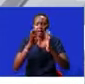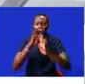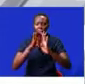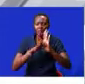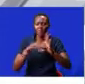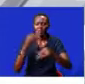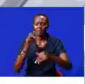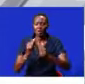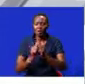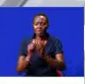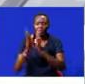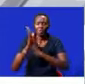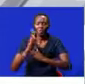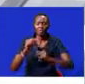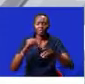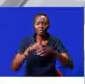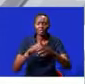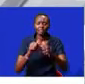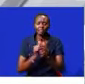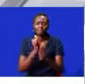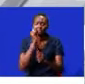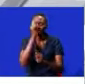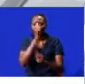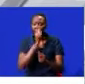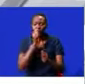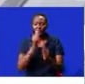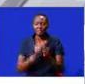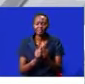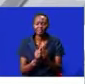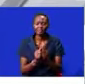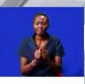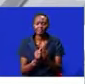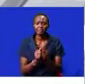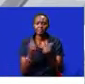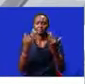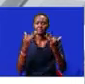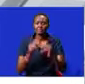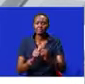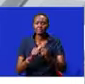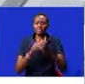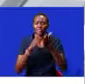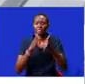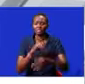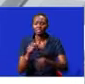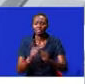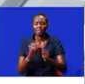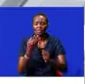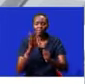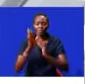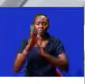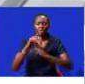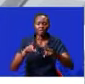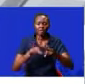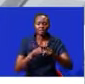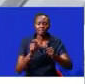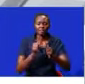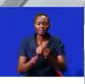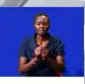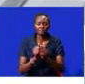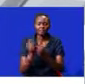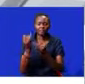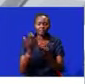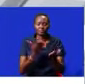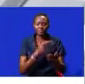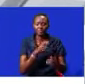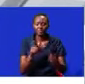mag Arita Kwee e alwora noendo mano mar Afrika ma Ugwe. Jotelo goeko mago mag Arita Kwee mabende ne oyuoro e romo noendo